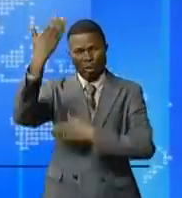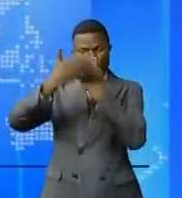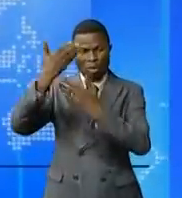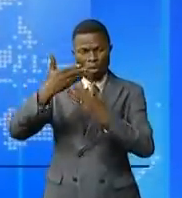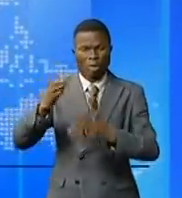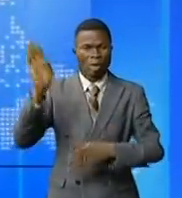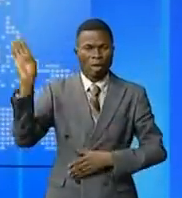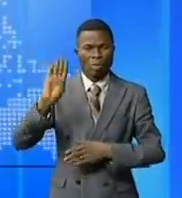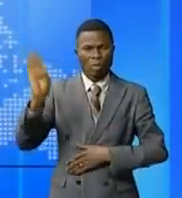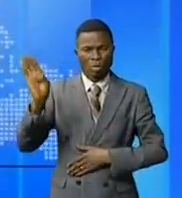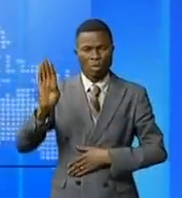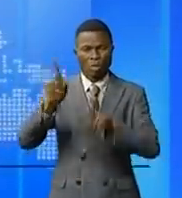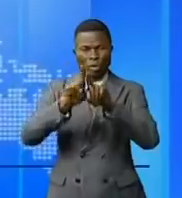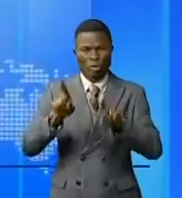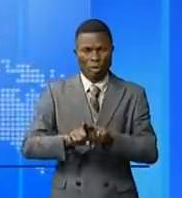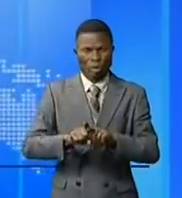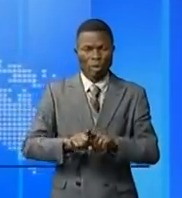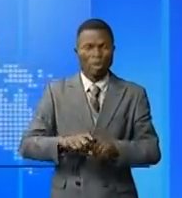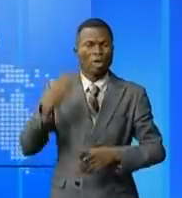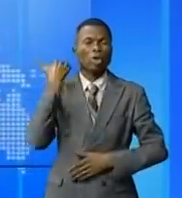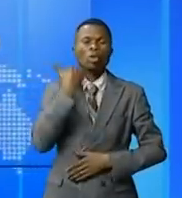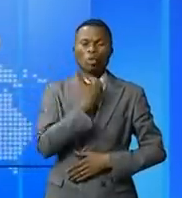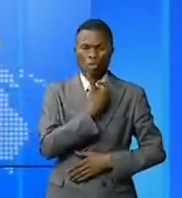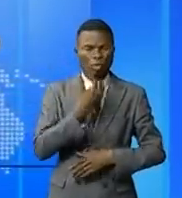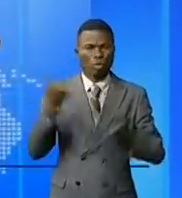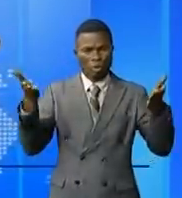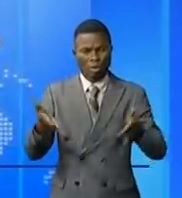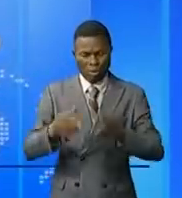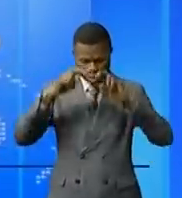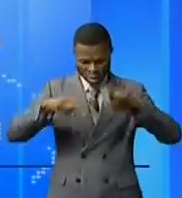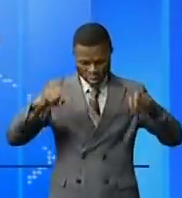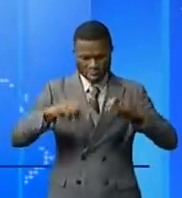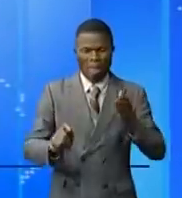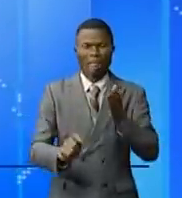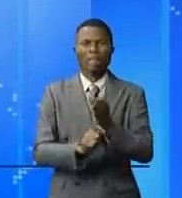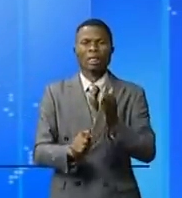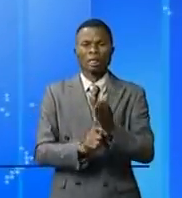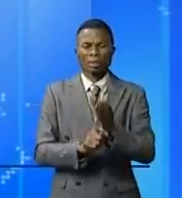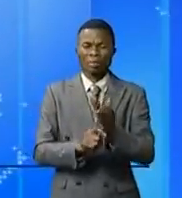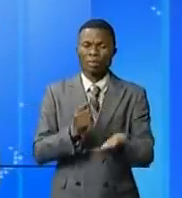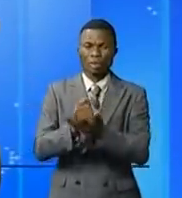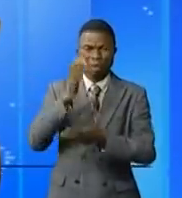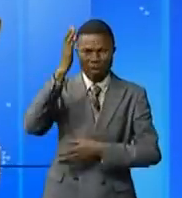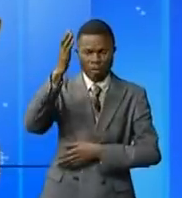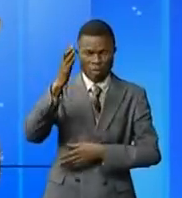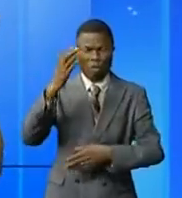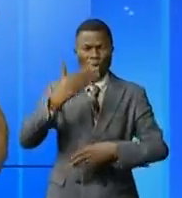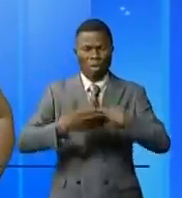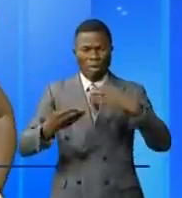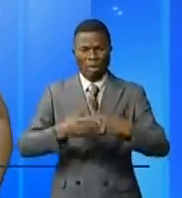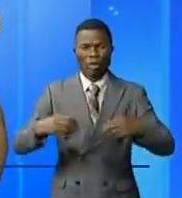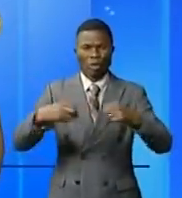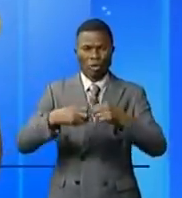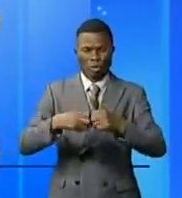du Burundi et de l'Ouganda pour faire des analyses techniques qui conduiront à la réhabilitation de